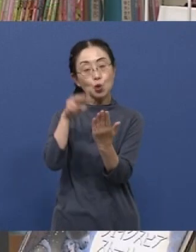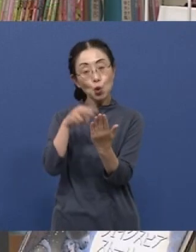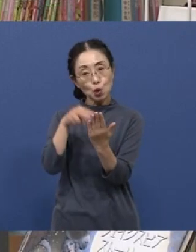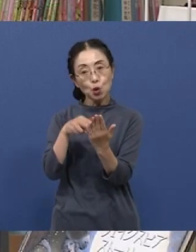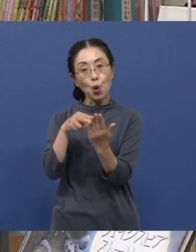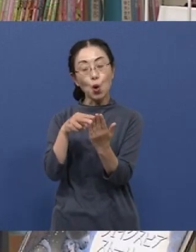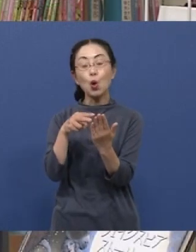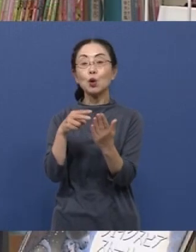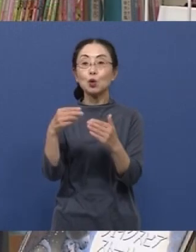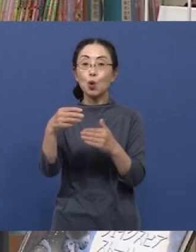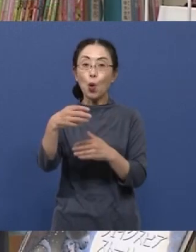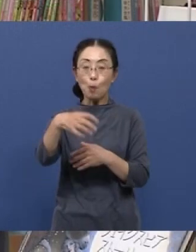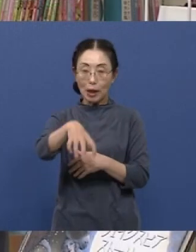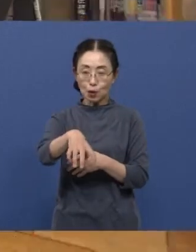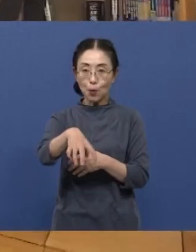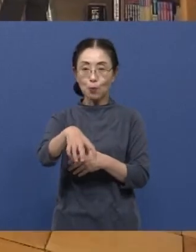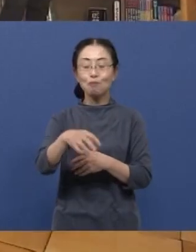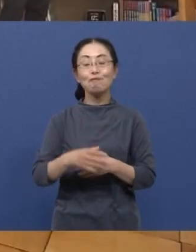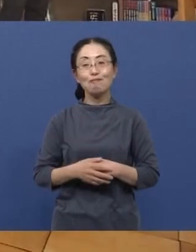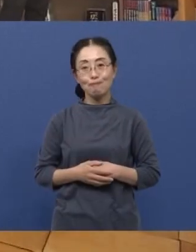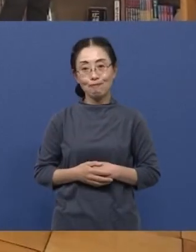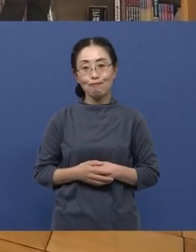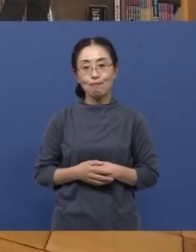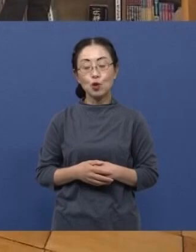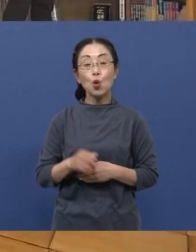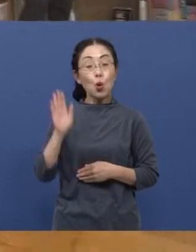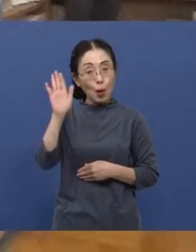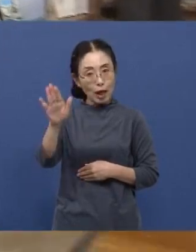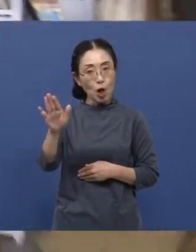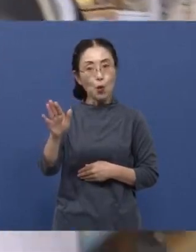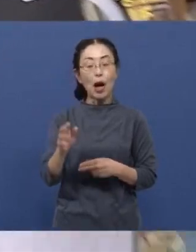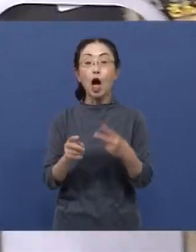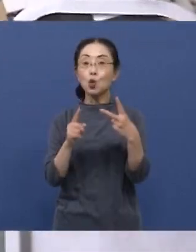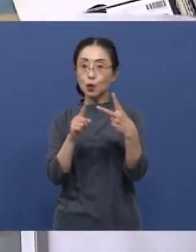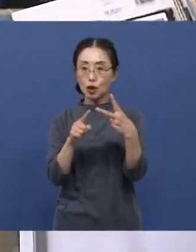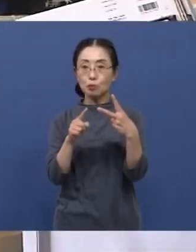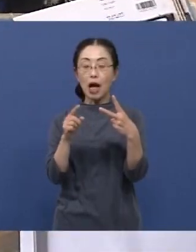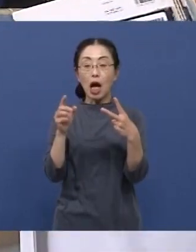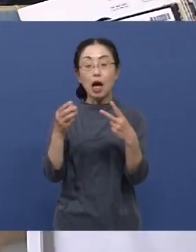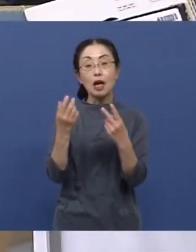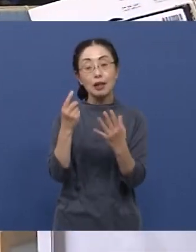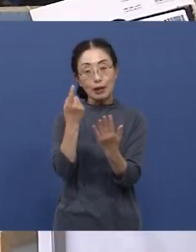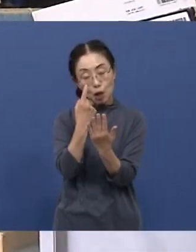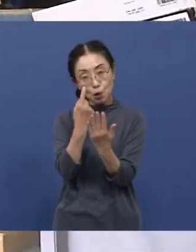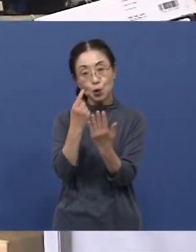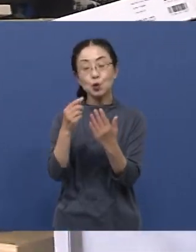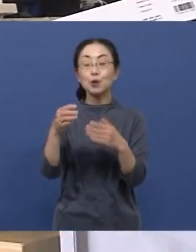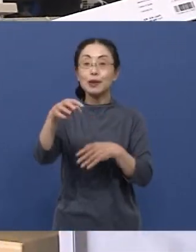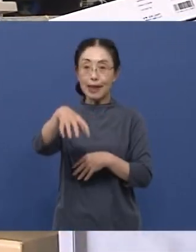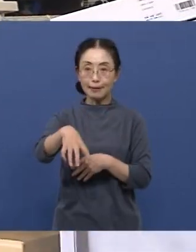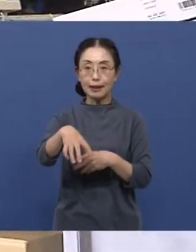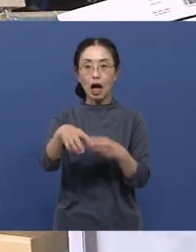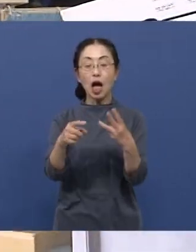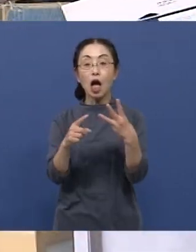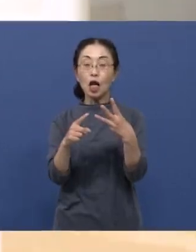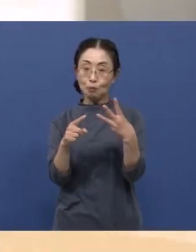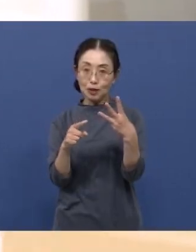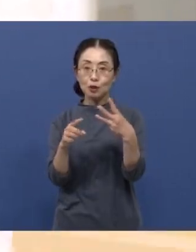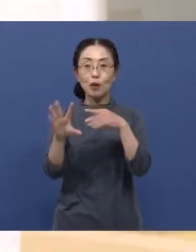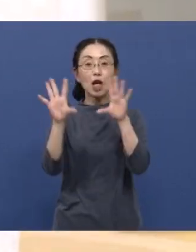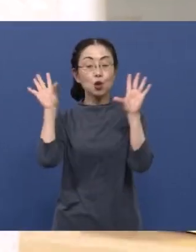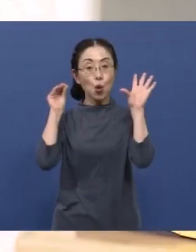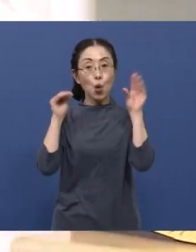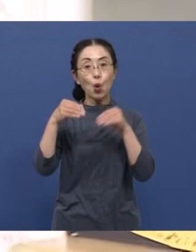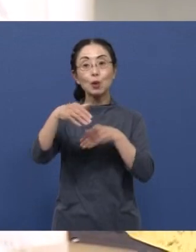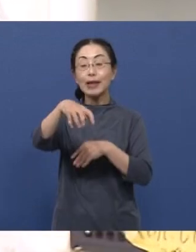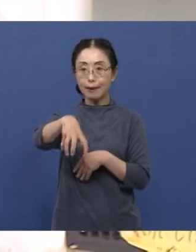役割が大きかったと思うんですけれども、これからは学習センター、情報センターとしての機能をより高め